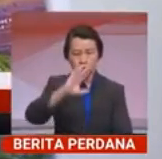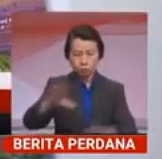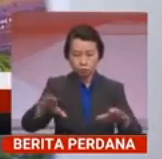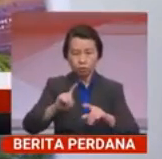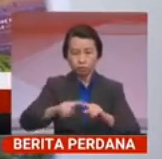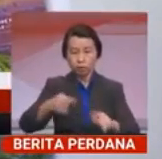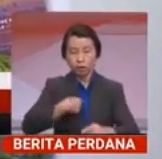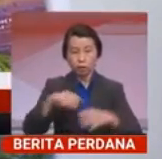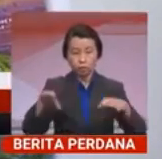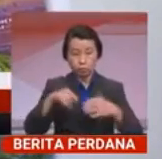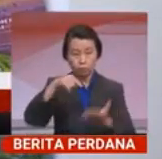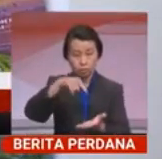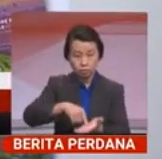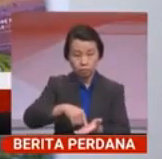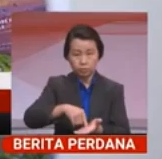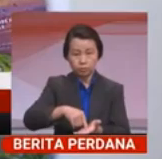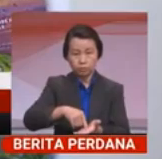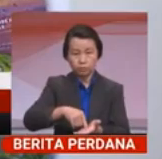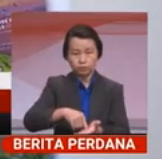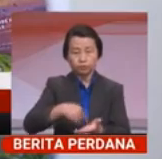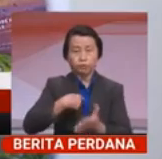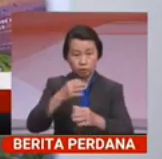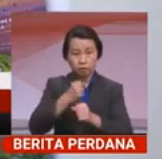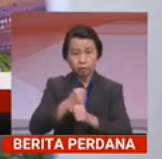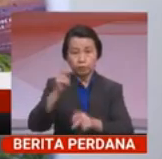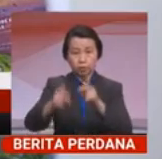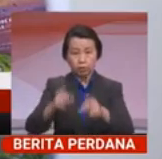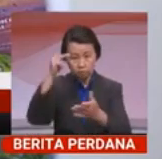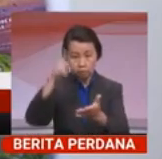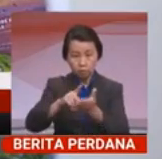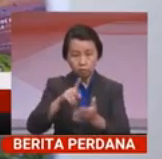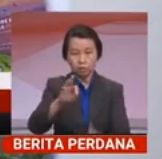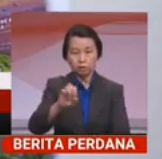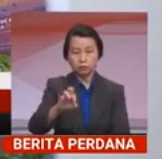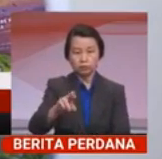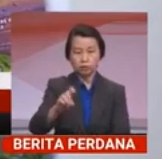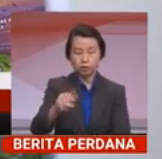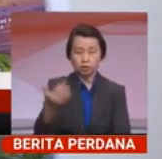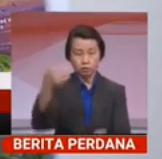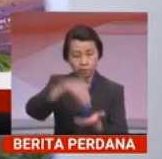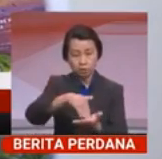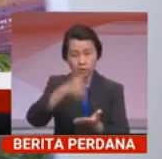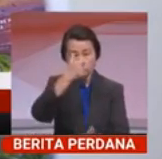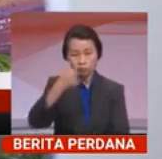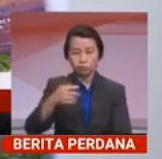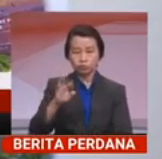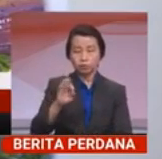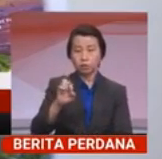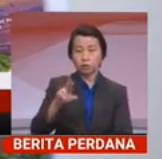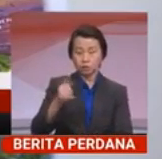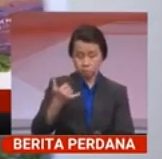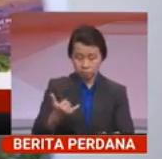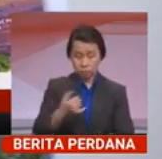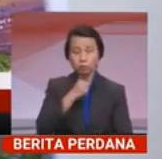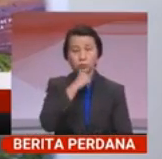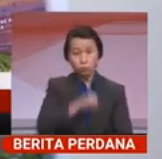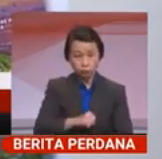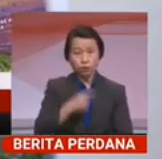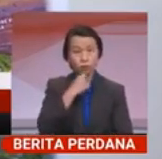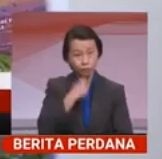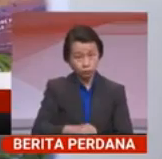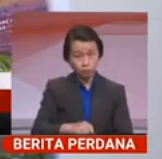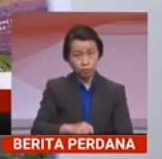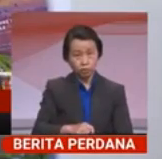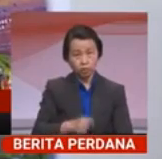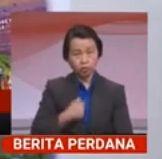ever since I do this, I dapat orang kenal Fredo lagi ya, sekali lagi. Kerana Fredo dah berumur. So, it's a virtual experience